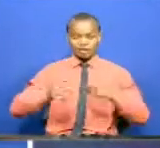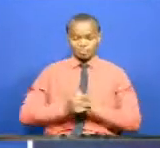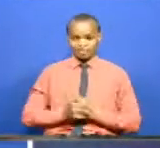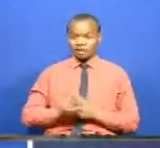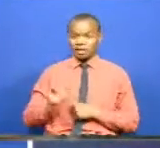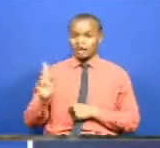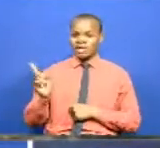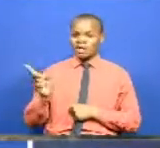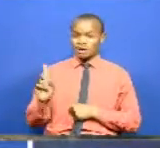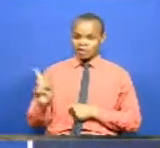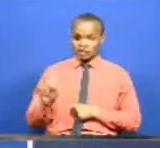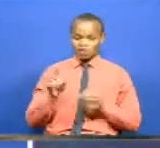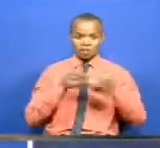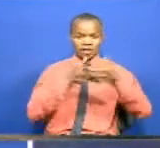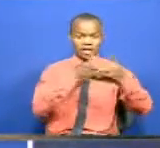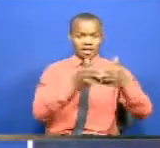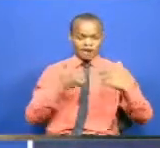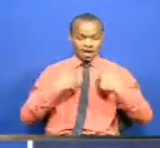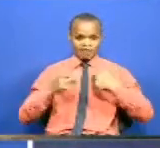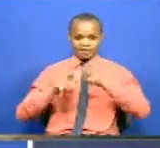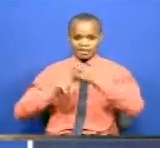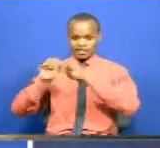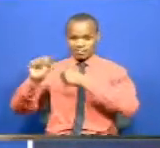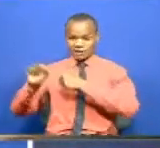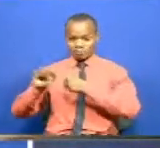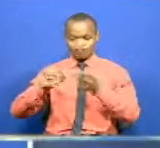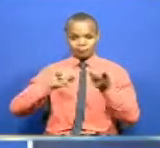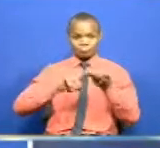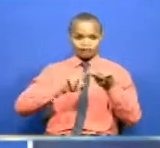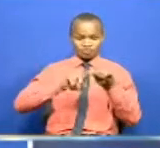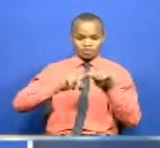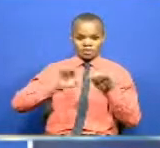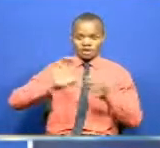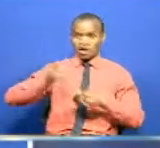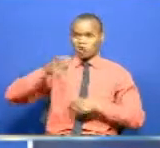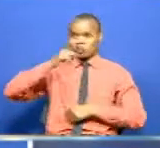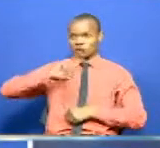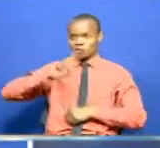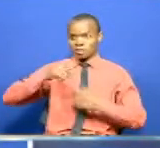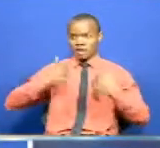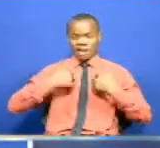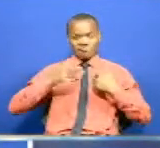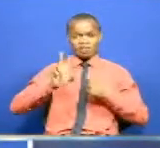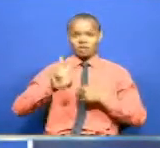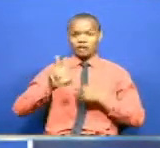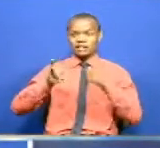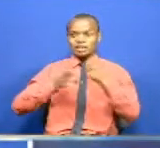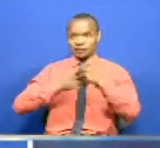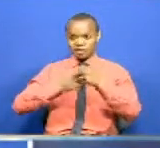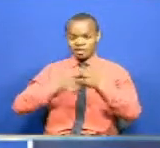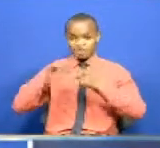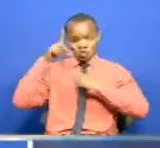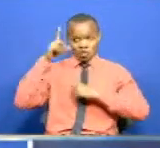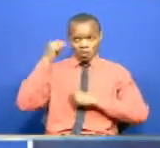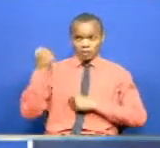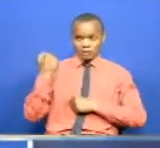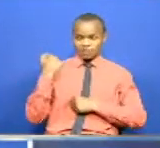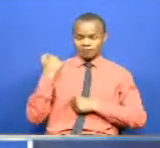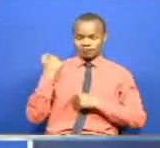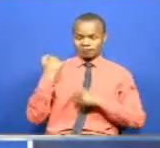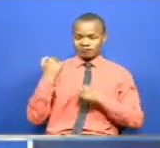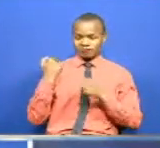visa 65 vipya vya maambukizi, ikifuatwa na kaunti ya Kitui kwa visa 27, Mombasa ikinakili visa